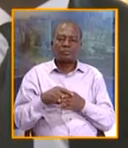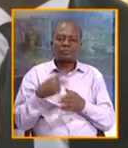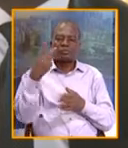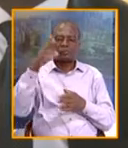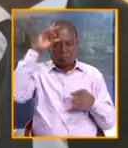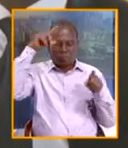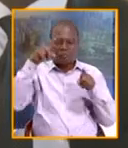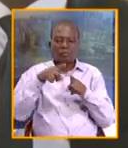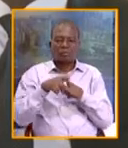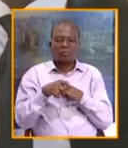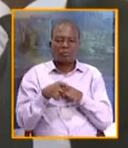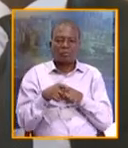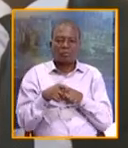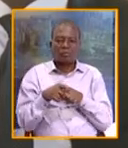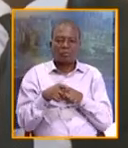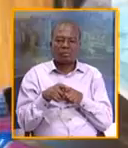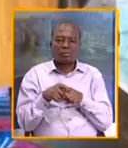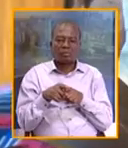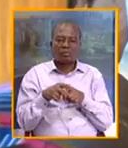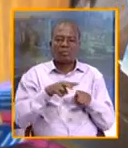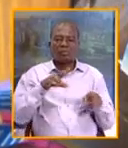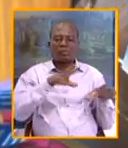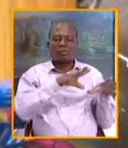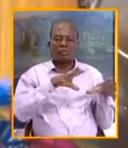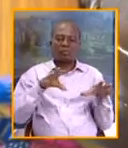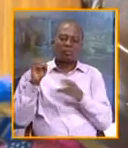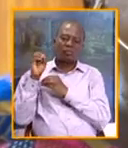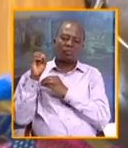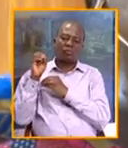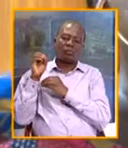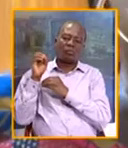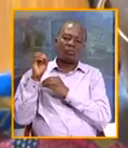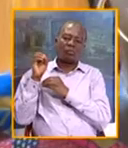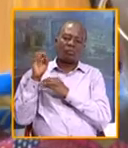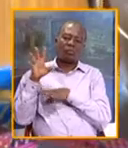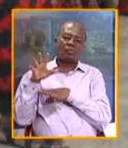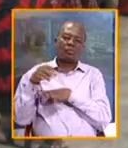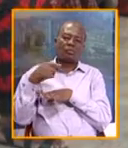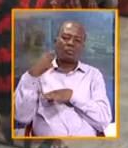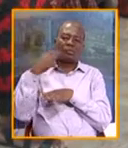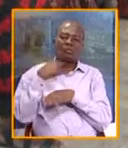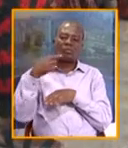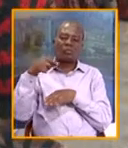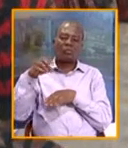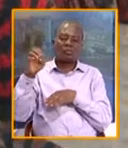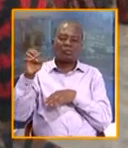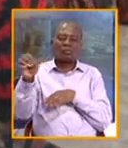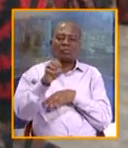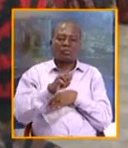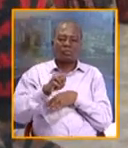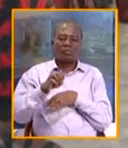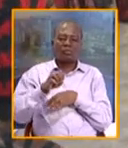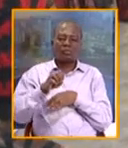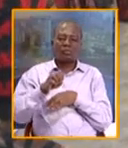faire vous en a pas donné en route mais considère que eux justement ils